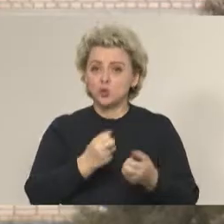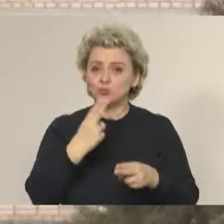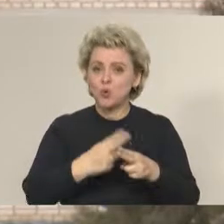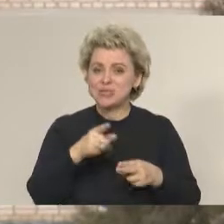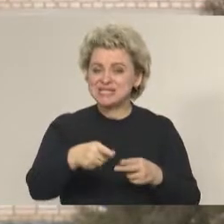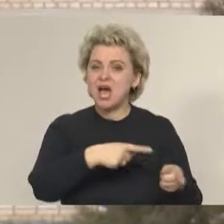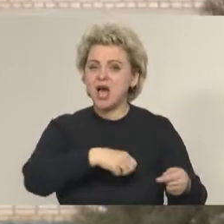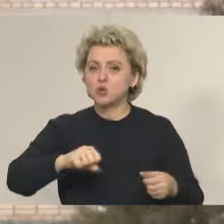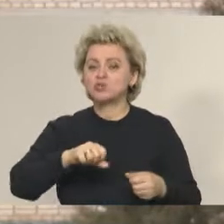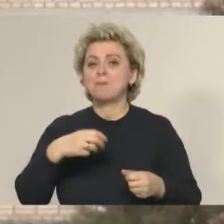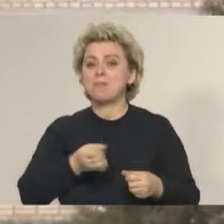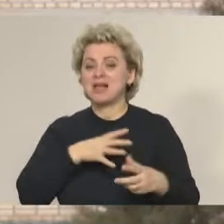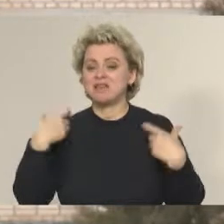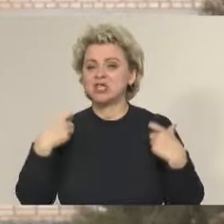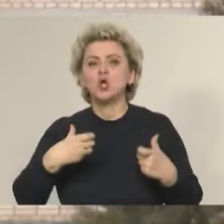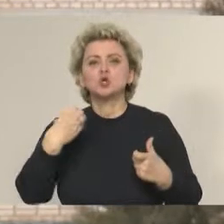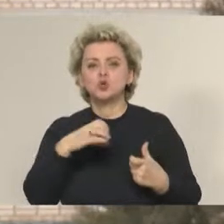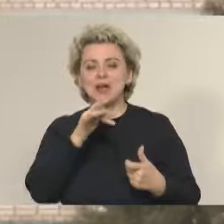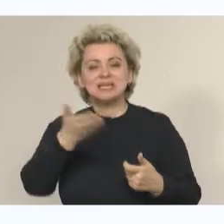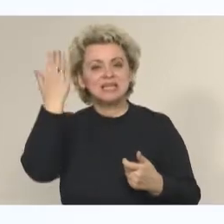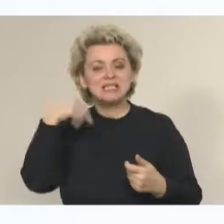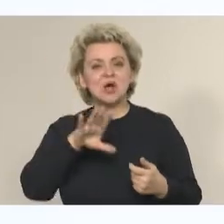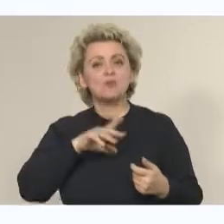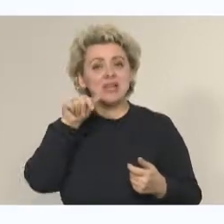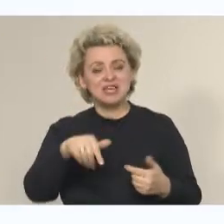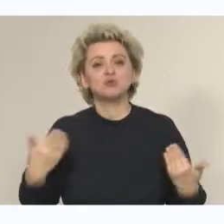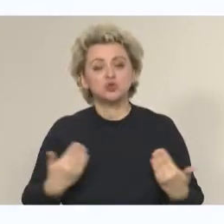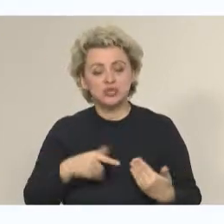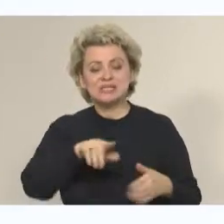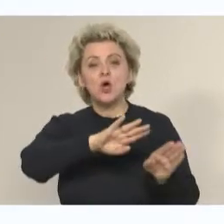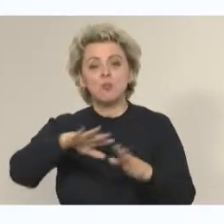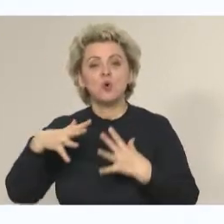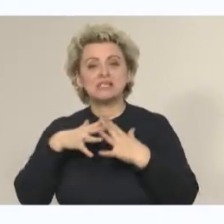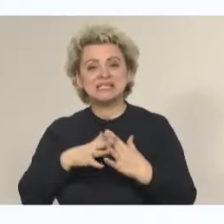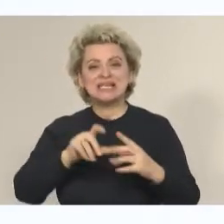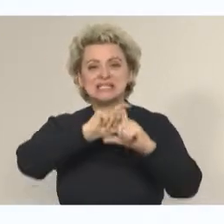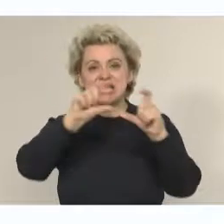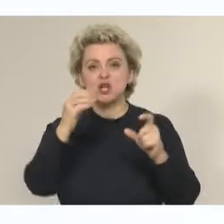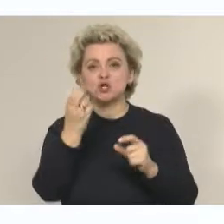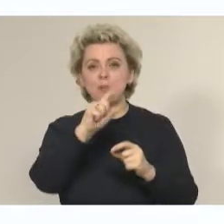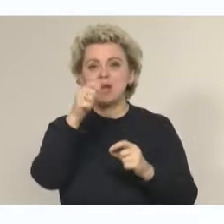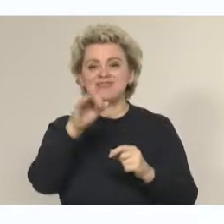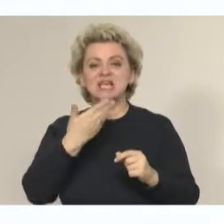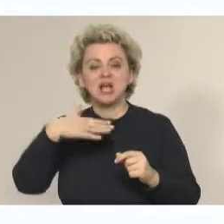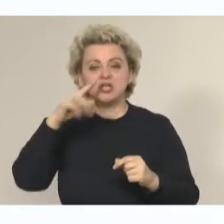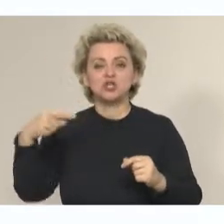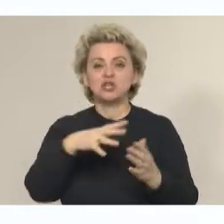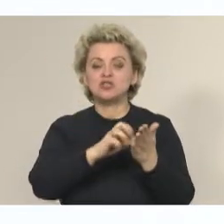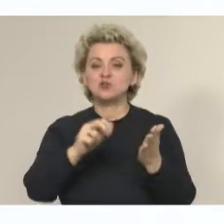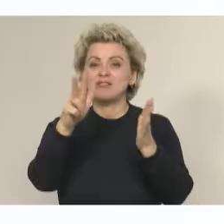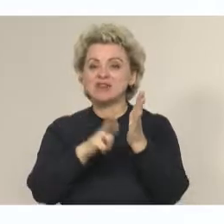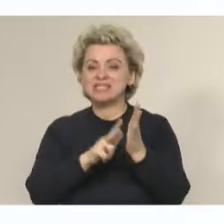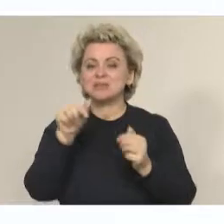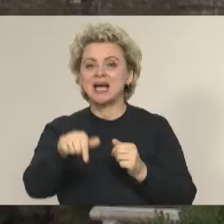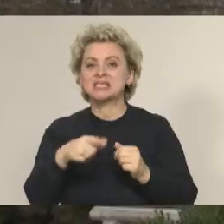бронзовое оружие белого генерала, то 100 лет назад на кону была его жизнь. После боя за станцию Шаблеевскую летом